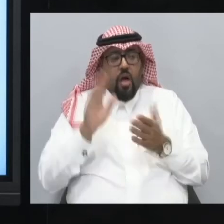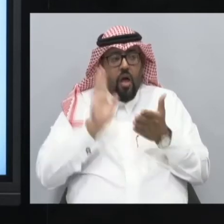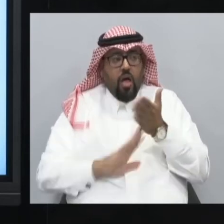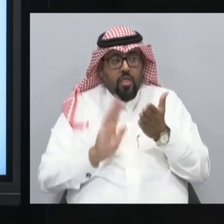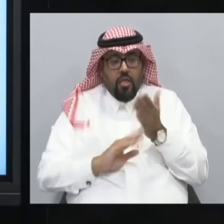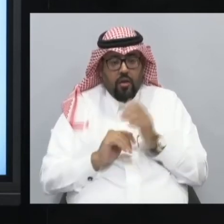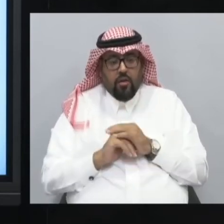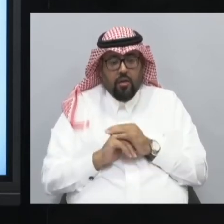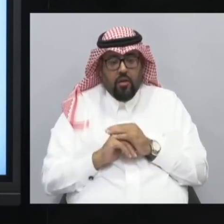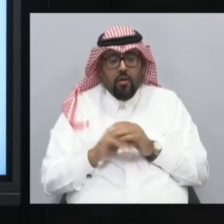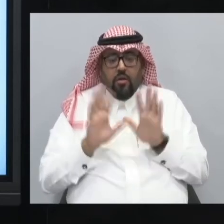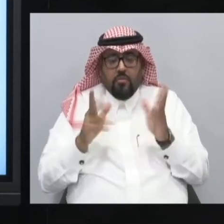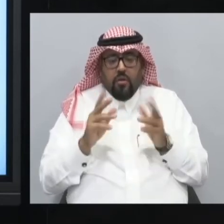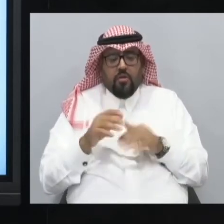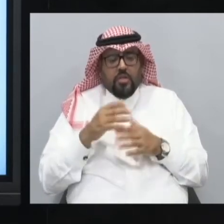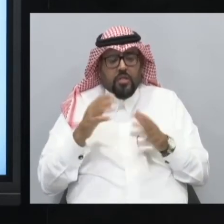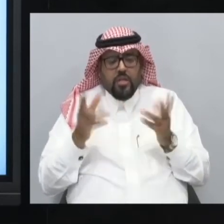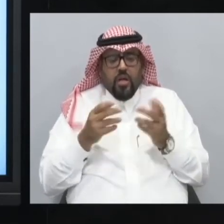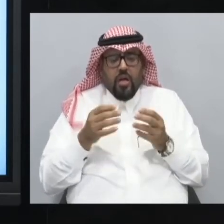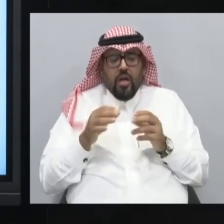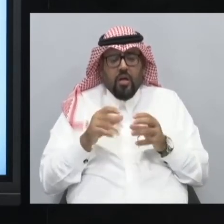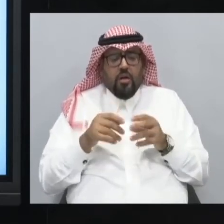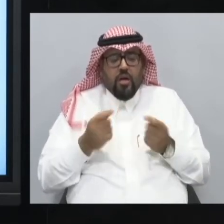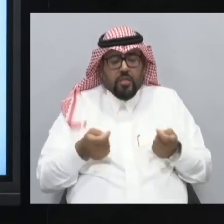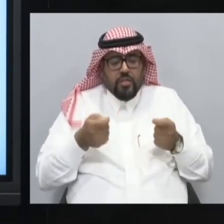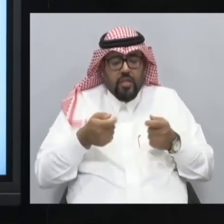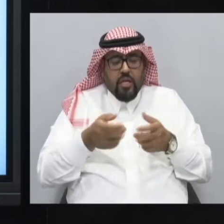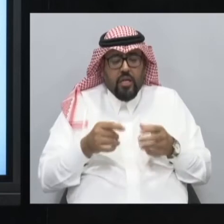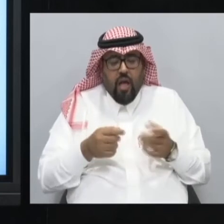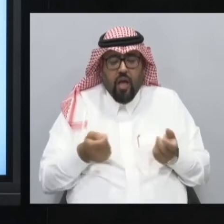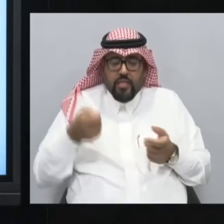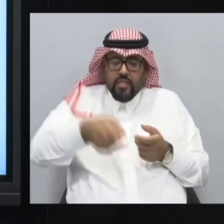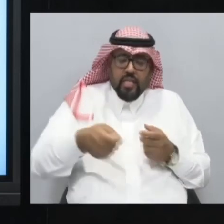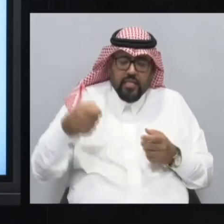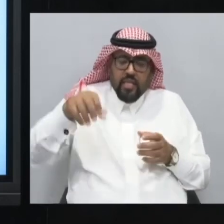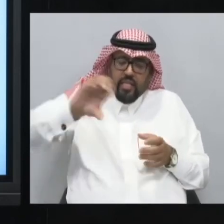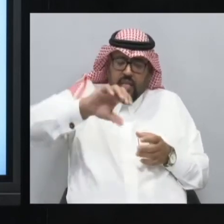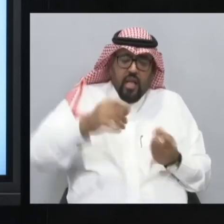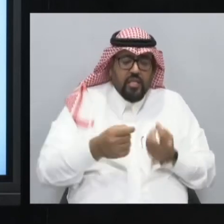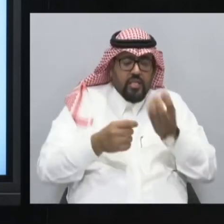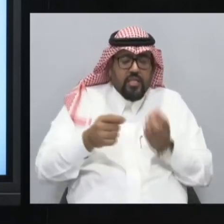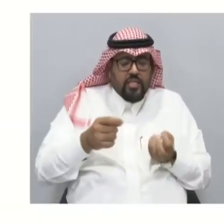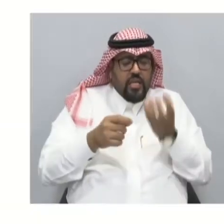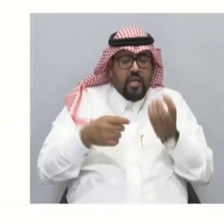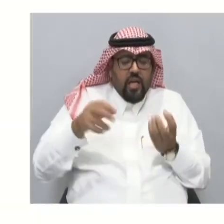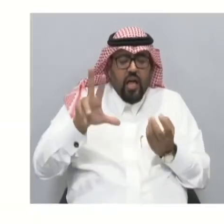التي يحدثها الإسراف في استخدام النيترات، الحديث كله عن استخدام النيترات. السؤال،